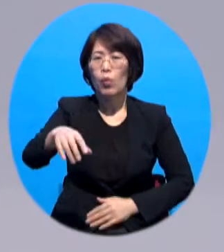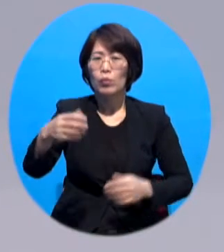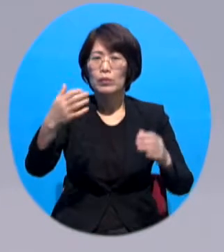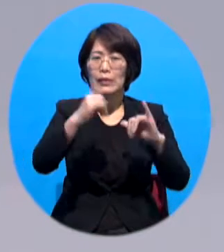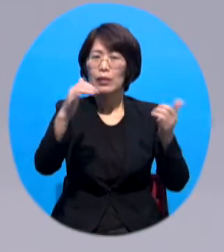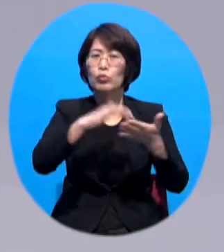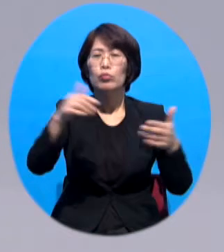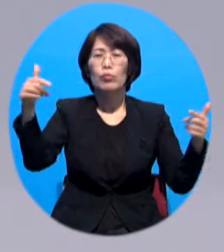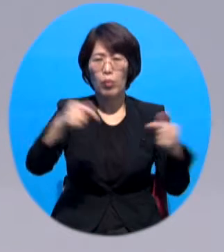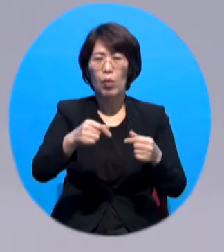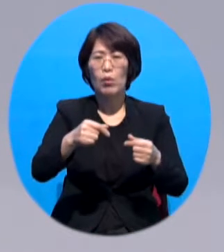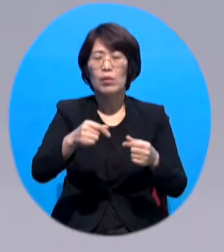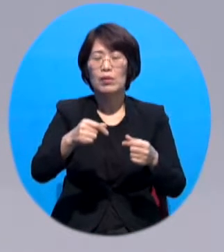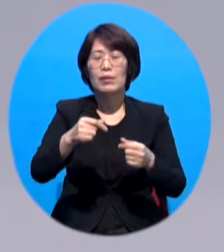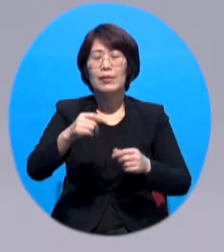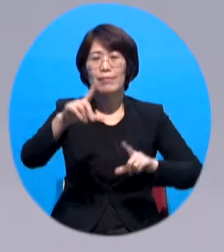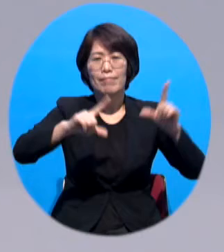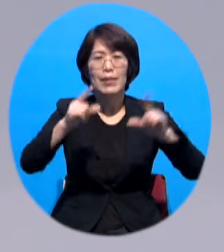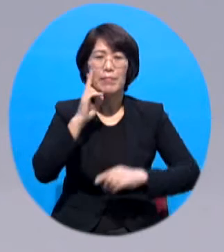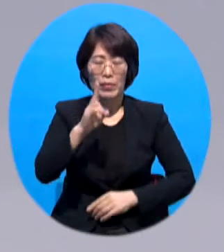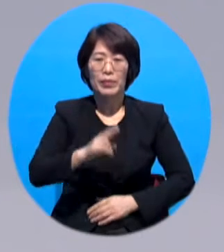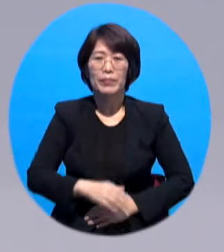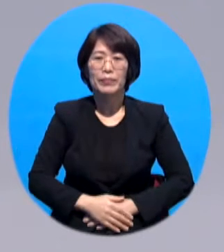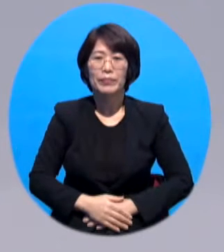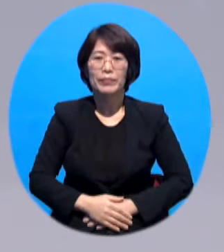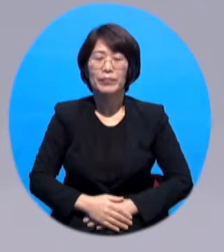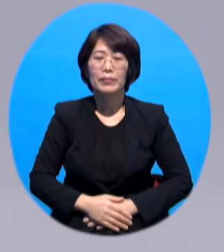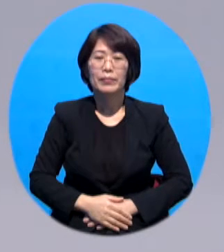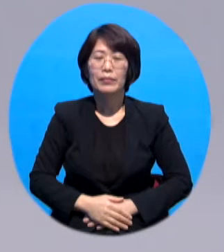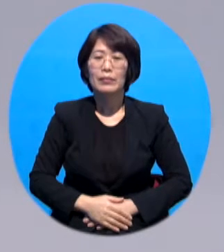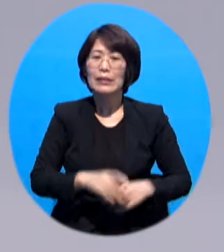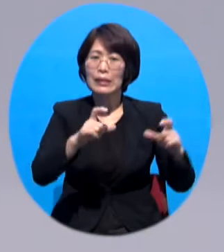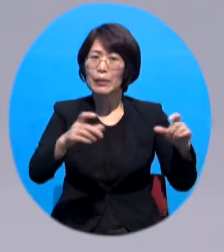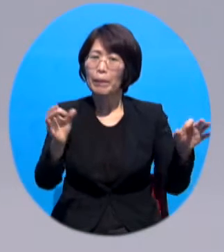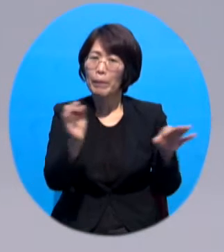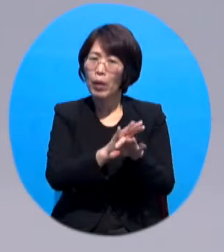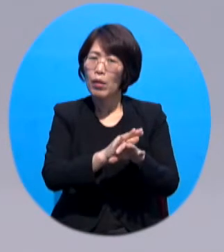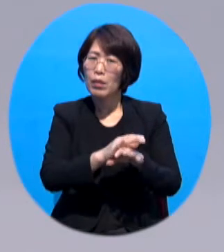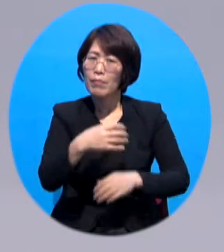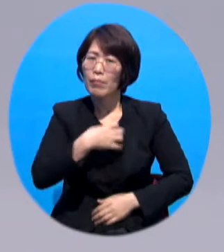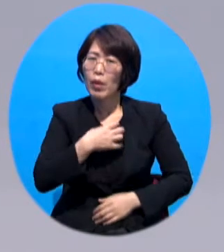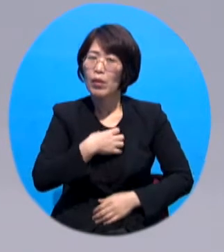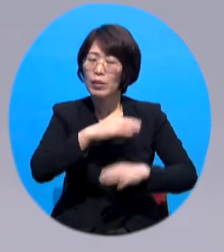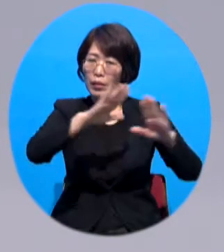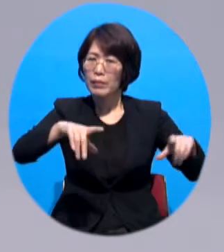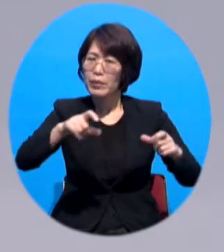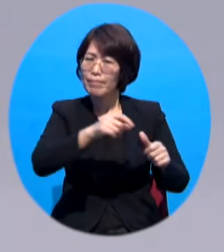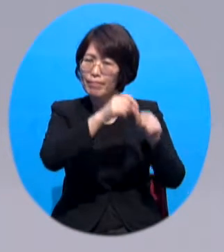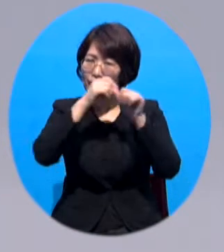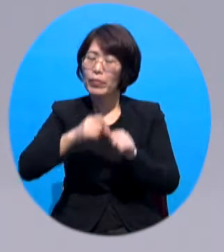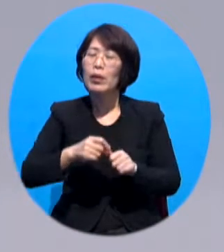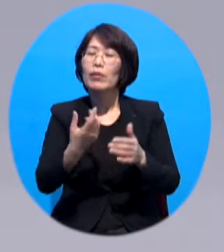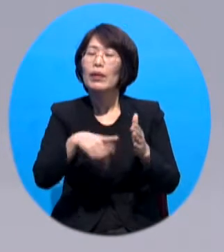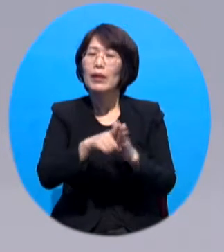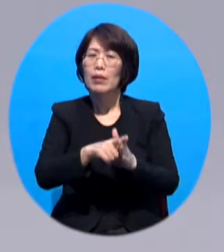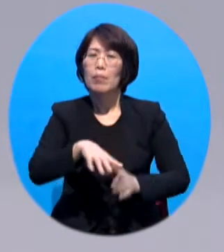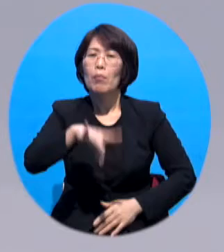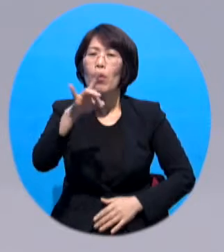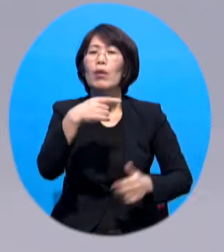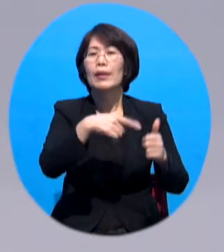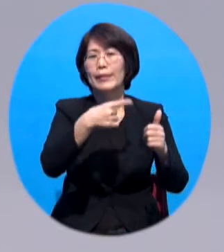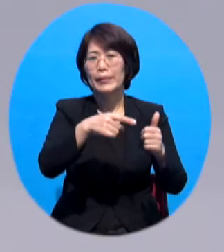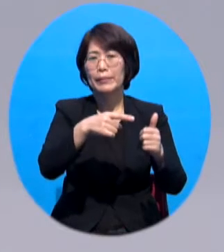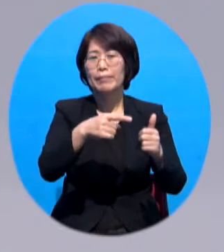상황이 더 심각해지고 있습니다 지역 소멸 2기에서 전남을 구하기 위해서는 가장 먼저 교육부터